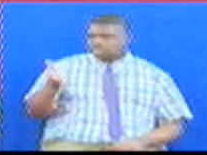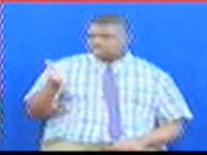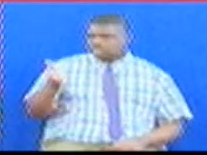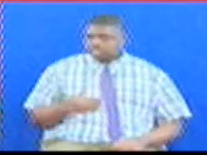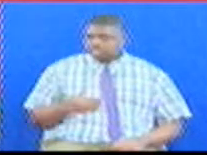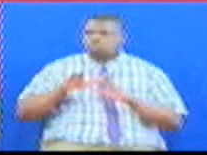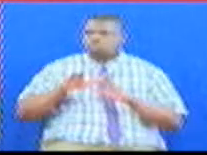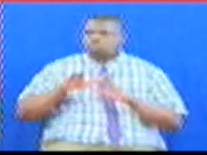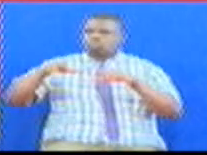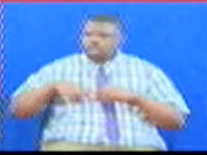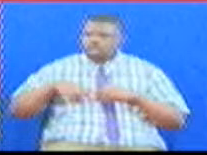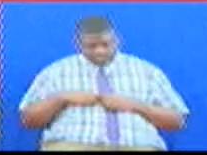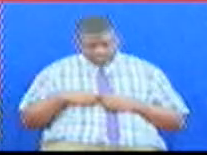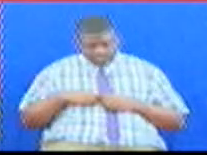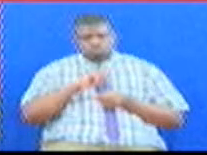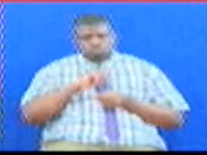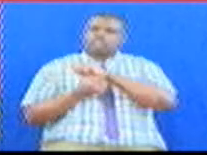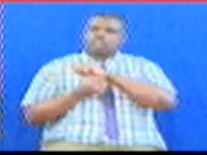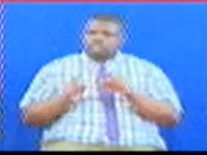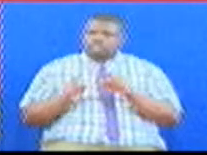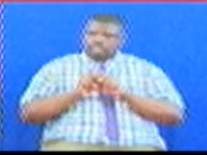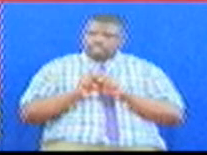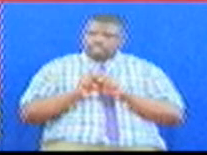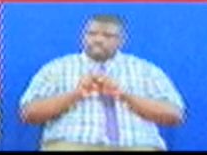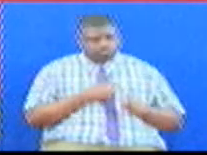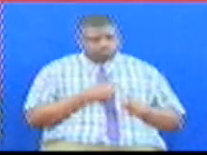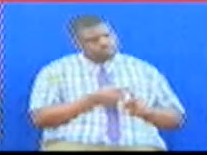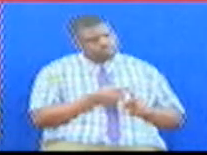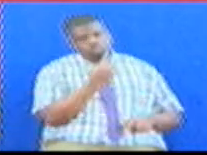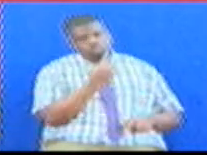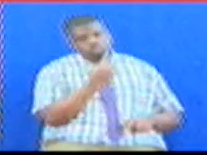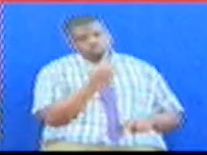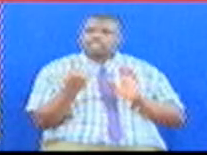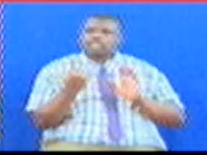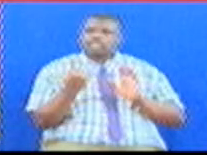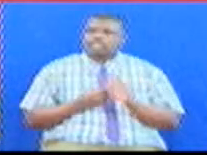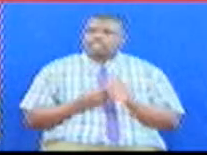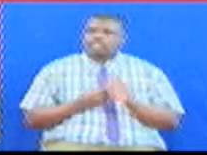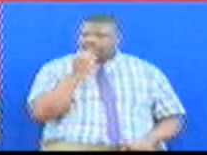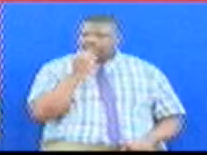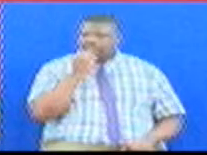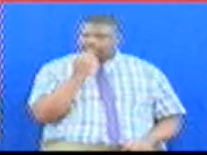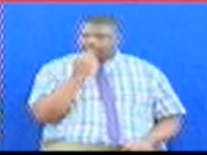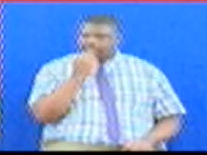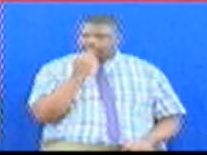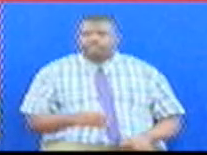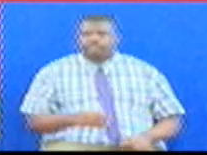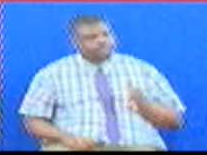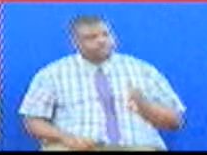tukubali kubadilisha kipengele cha 100 na taarifa. Mheshimiwa Naibu Spika,